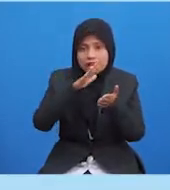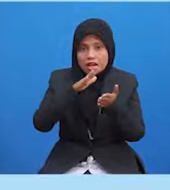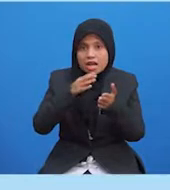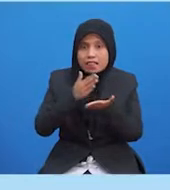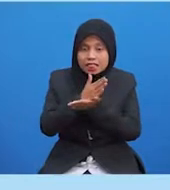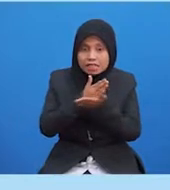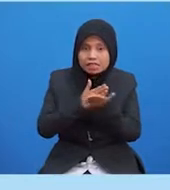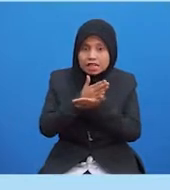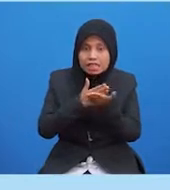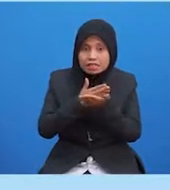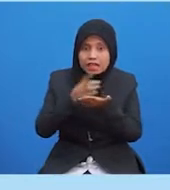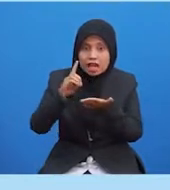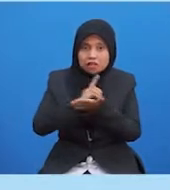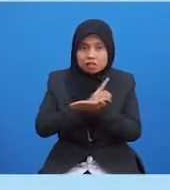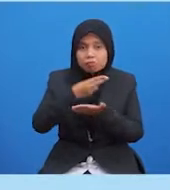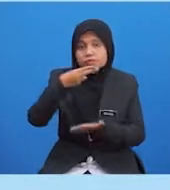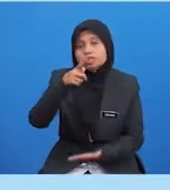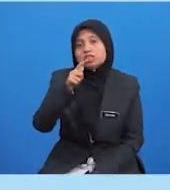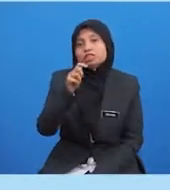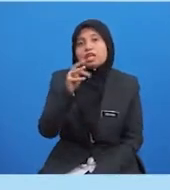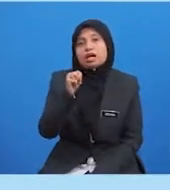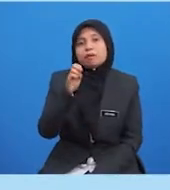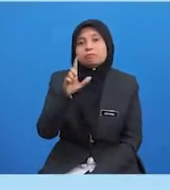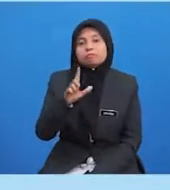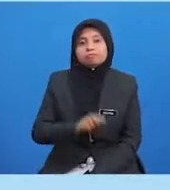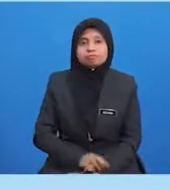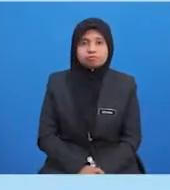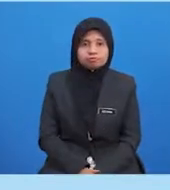dokumen HTML.